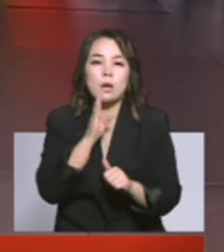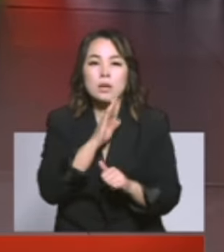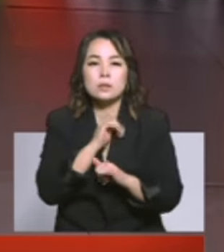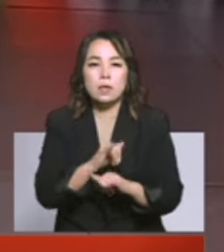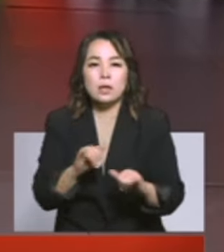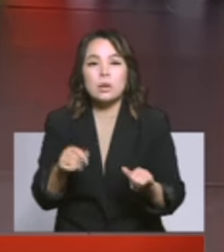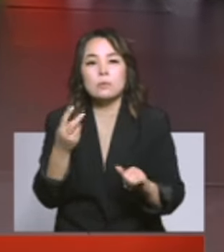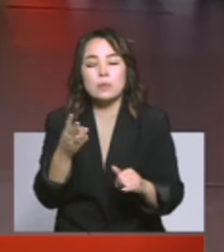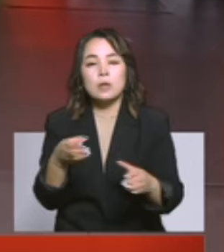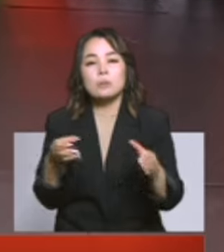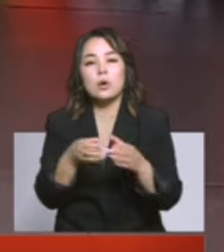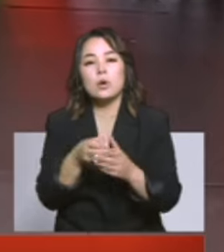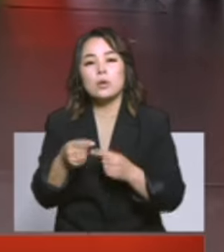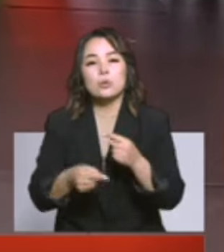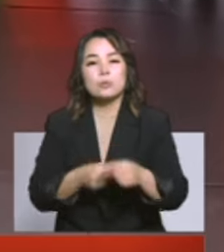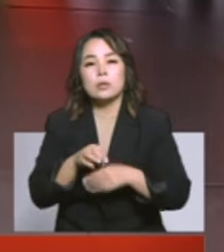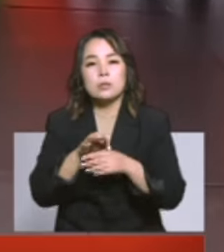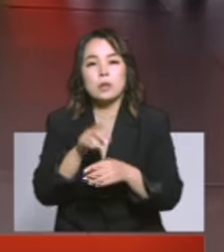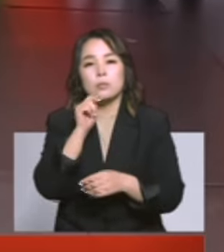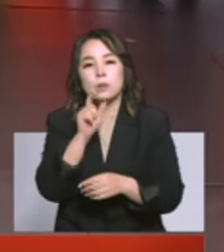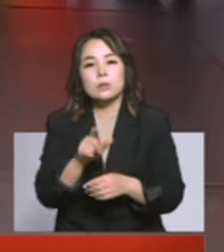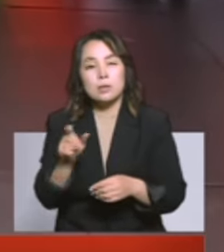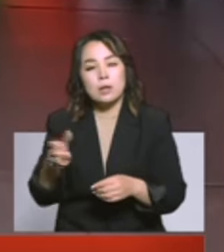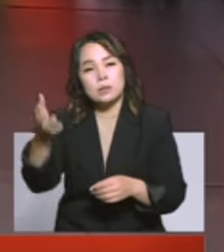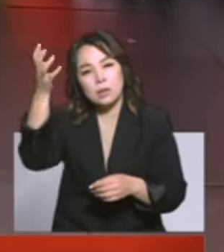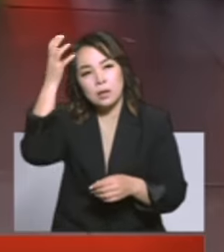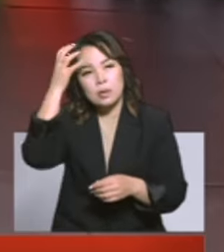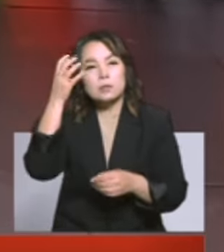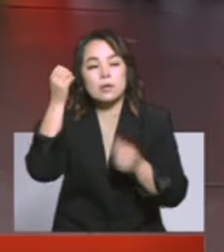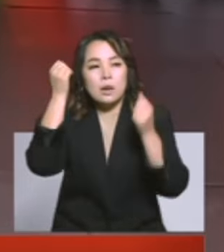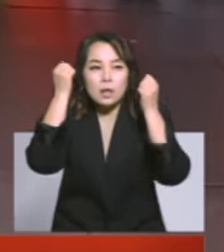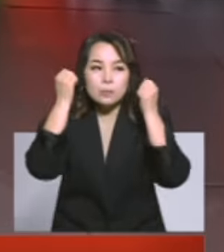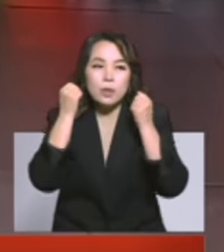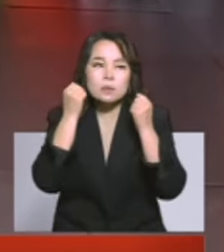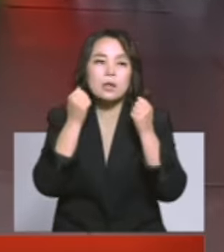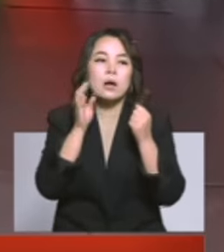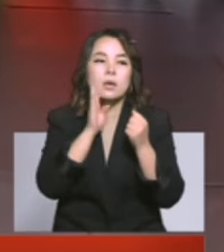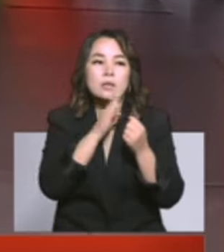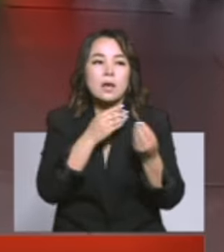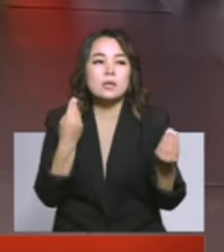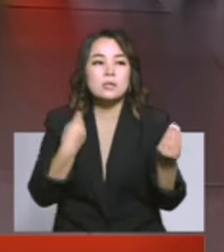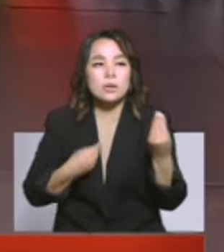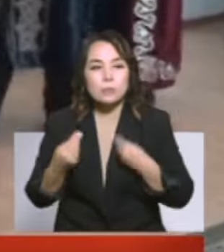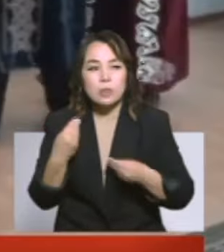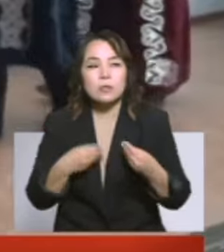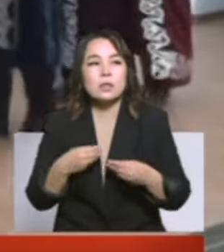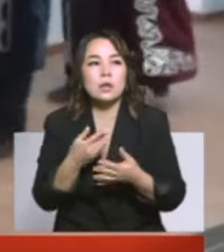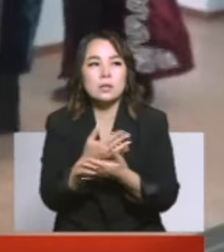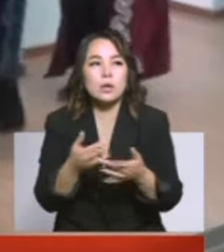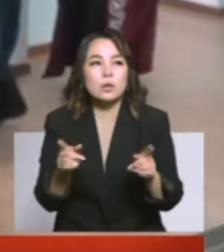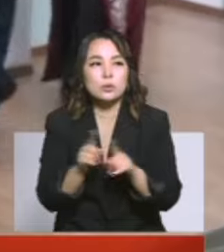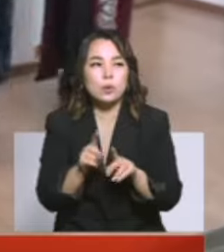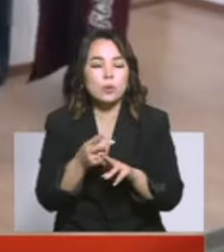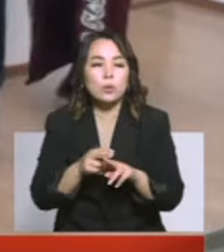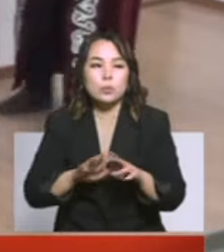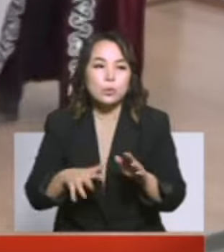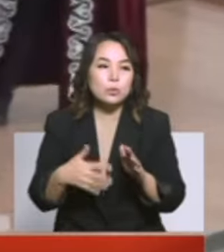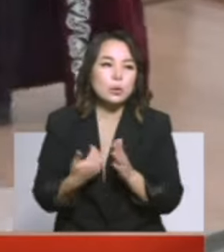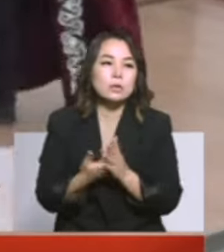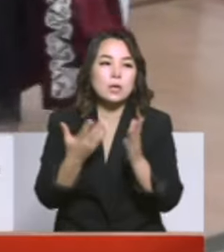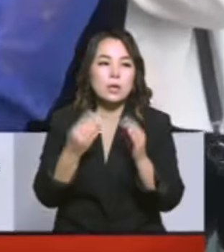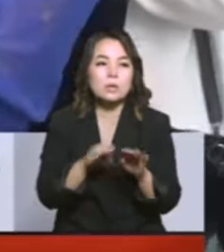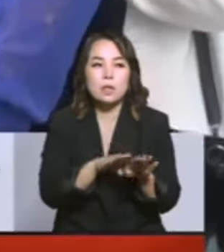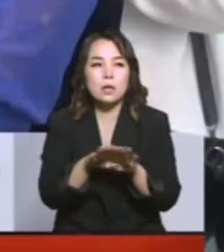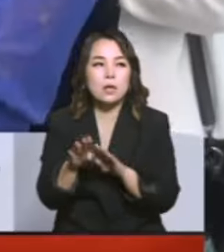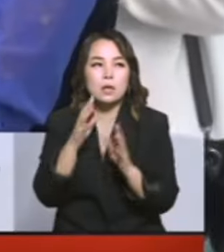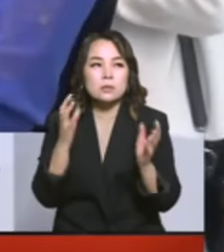тараған бірнеше буын ұрпағы ер азаматтардың тақиясы мен қалпағын, аналардың кимешегі мен түскиіз өрнектерін осы күнге дейін